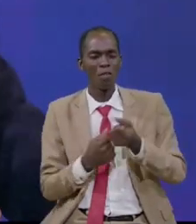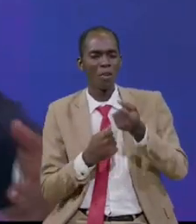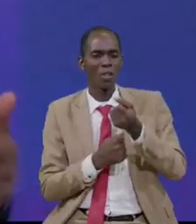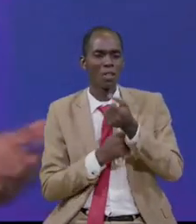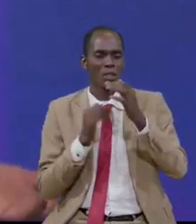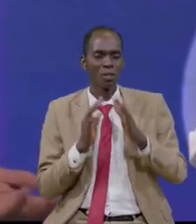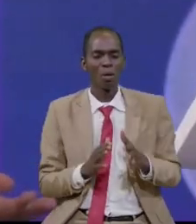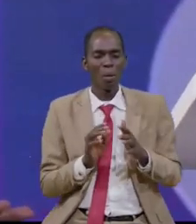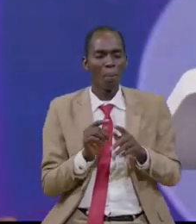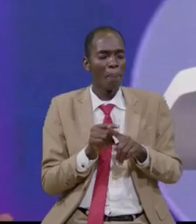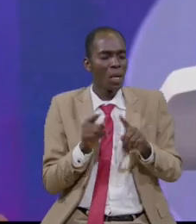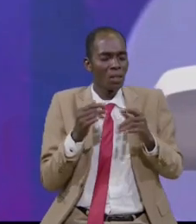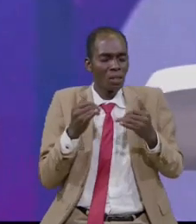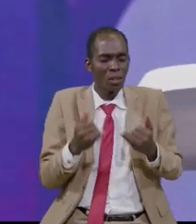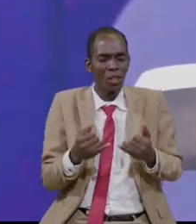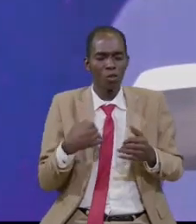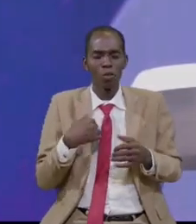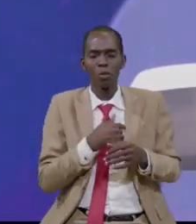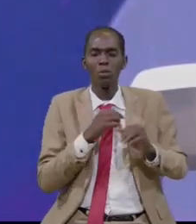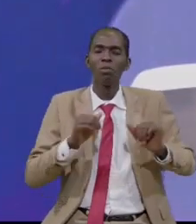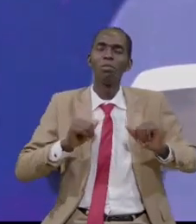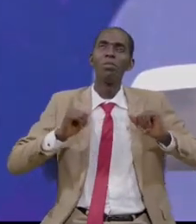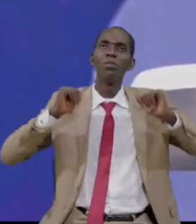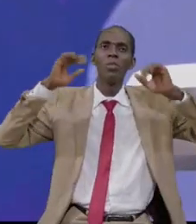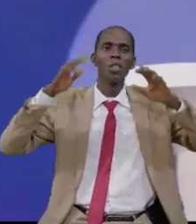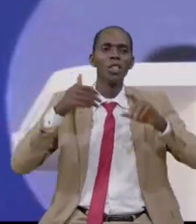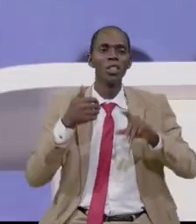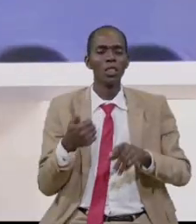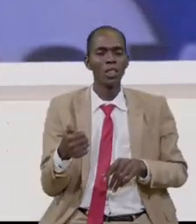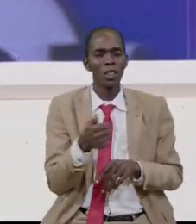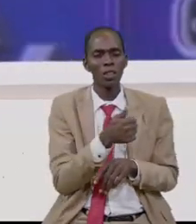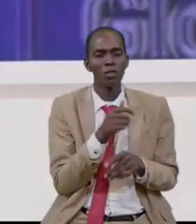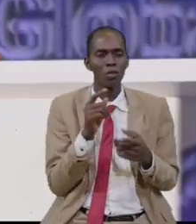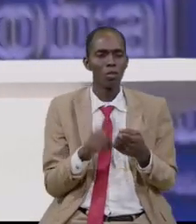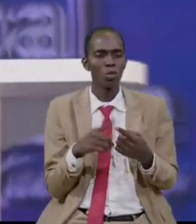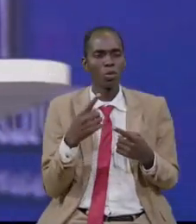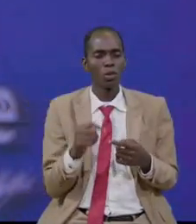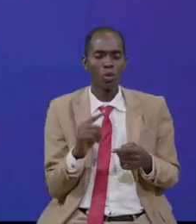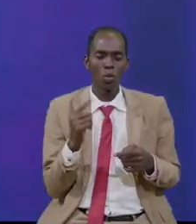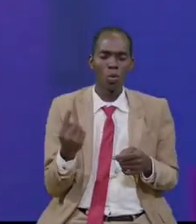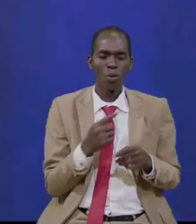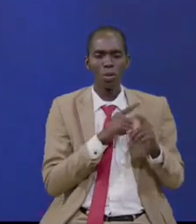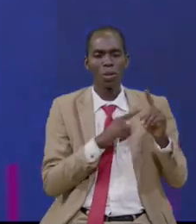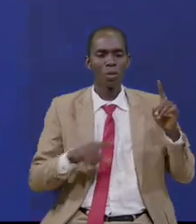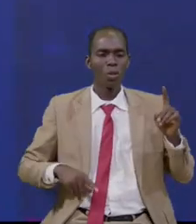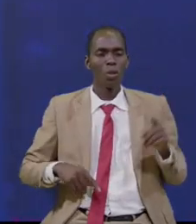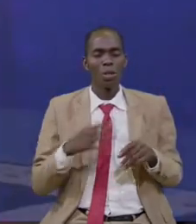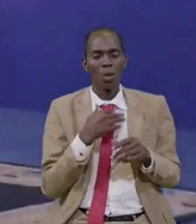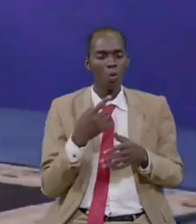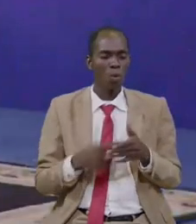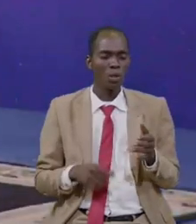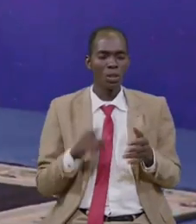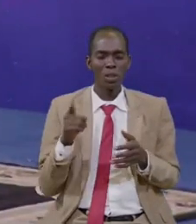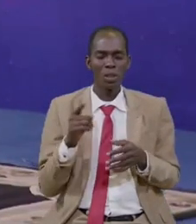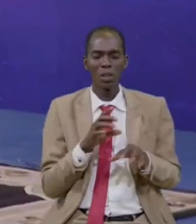seigneur. Maintenant, nous nous soumettons à toi comme le seul seigneur et nous le faisons. Ce qu'il a fait